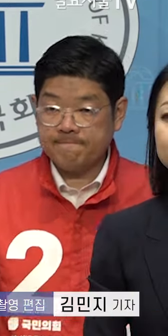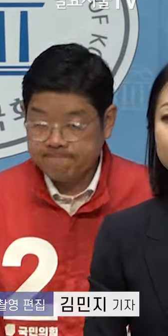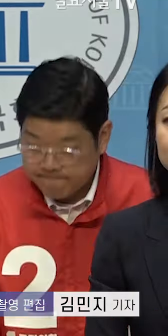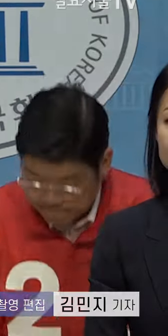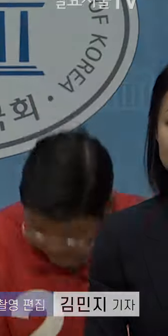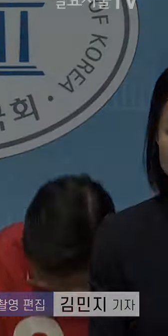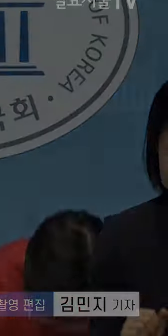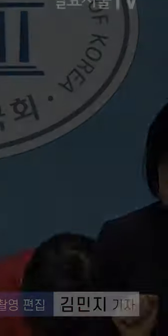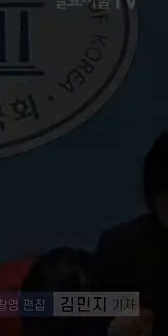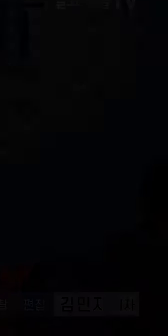김재섭